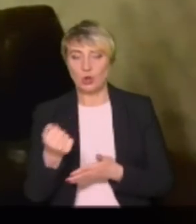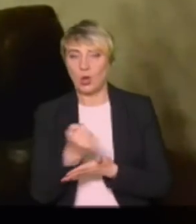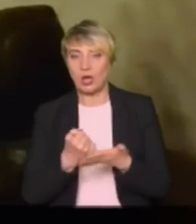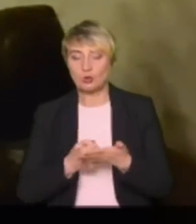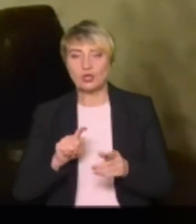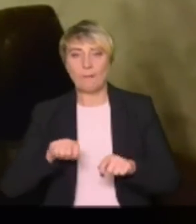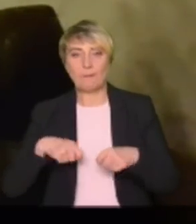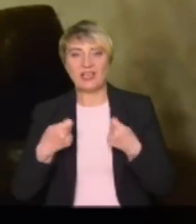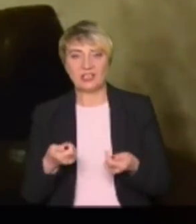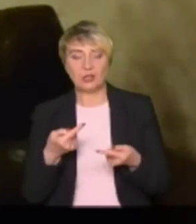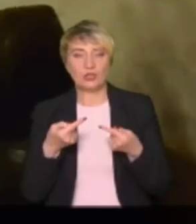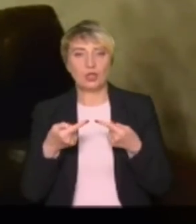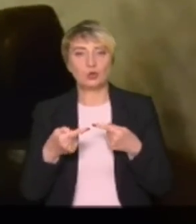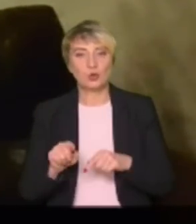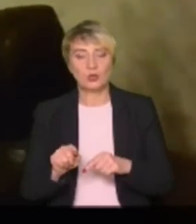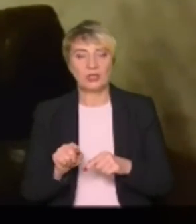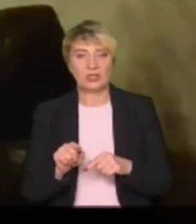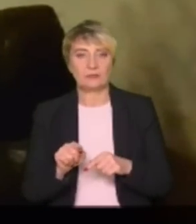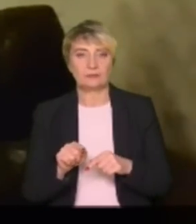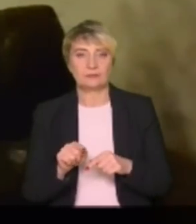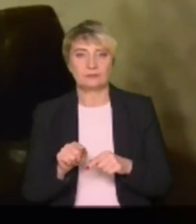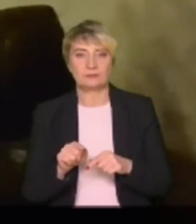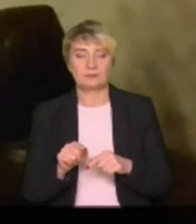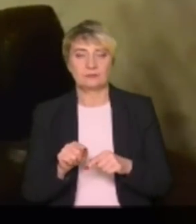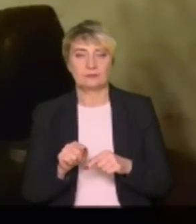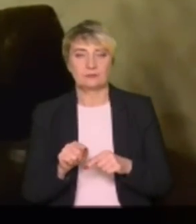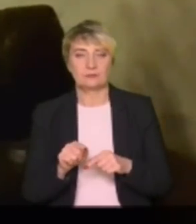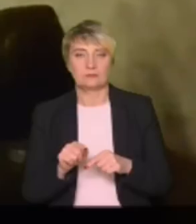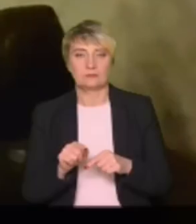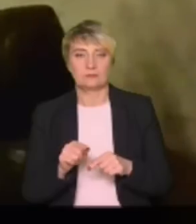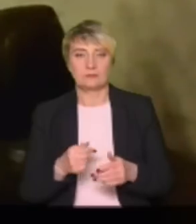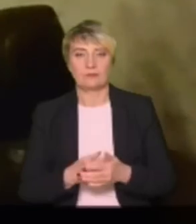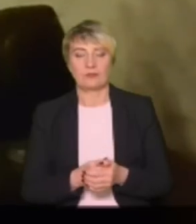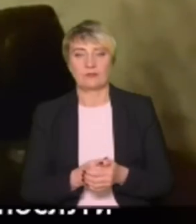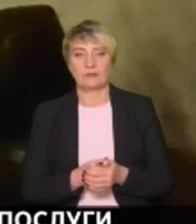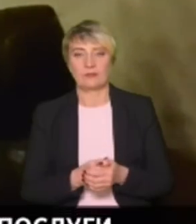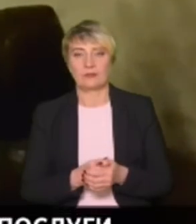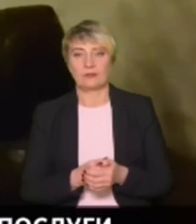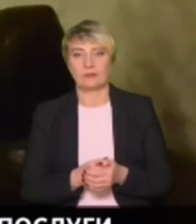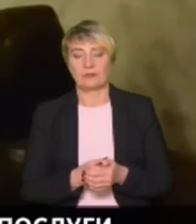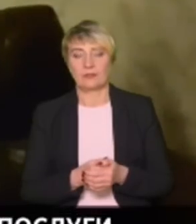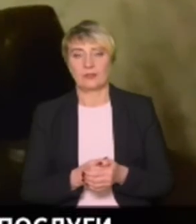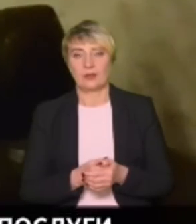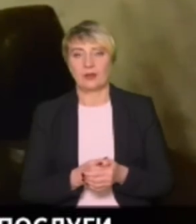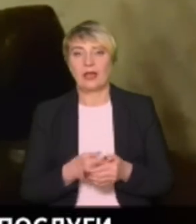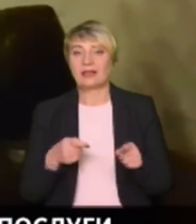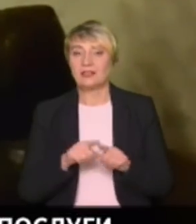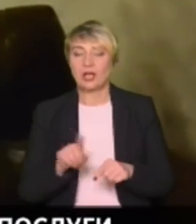или другие, может быть, не столь видные дела делаются на государственном уровне. Так